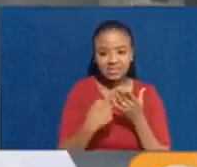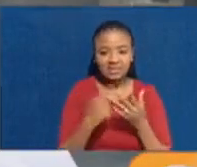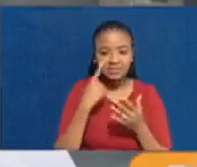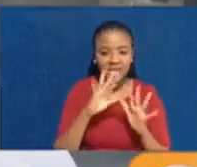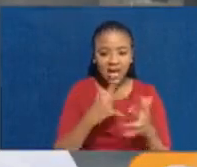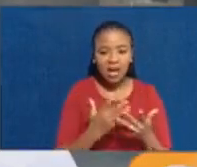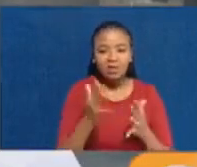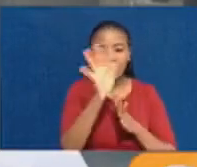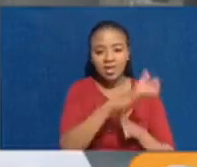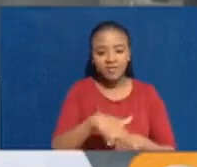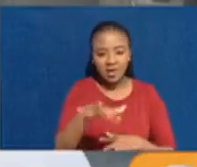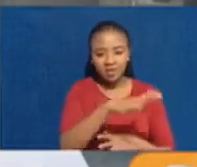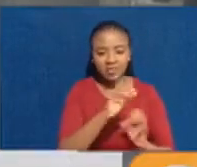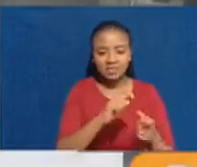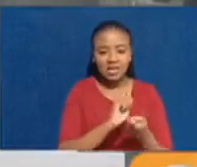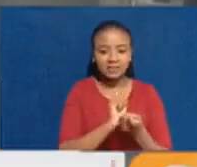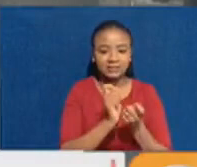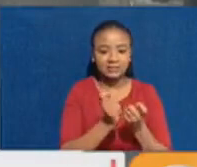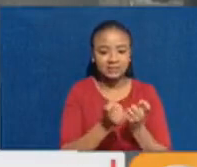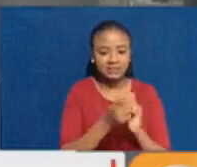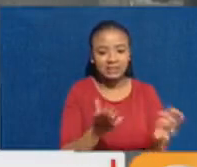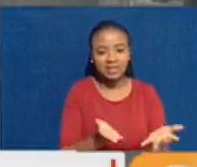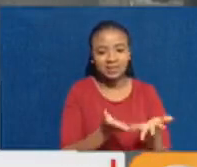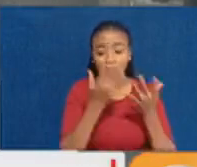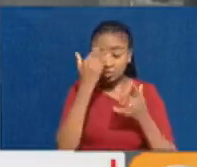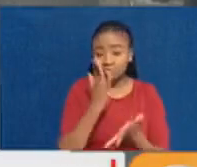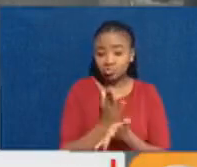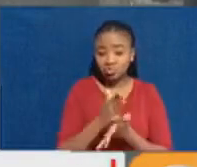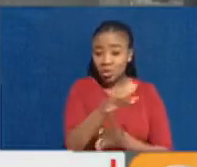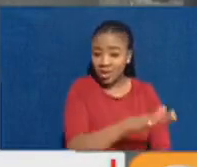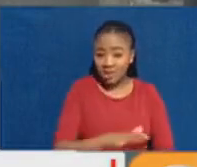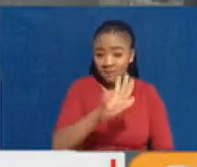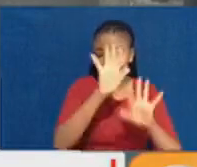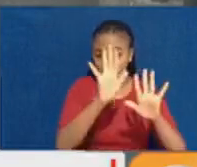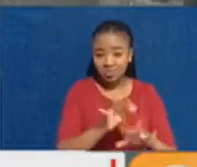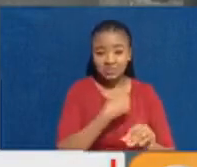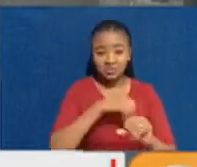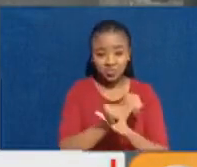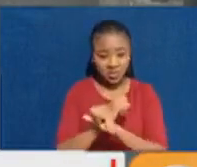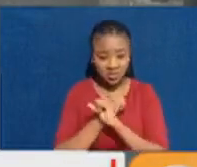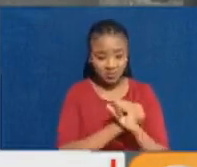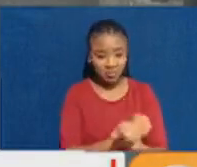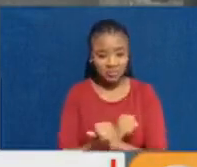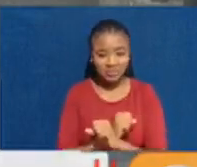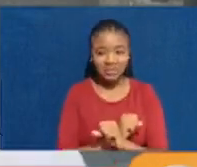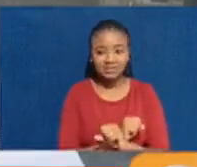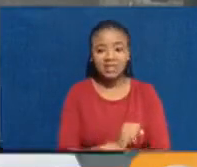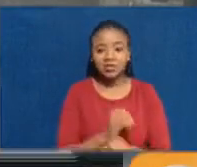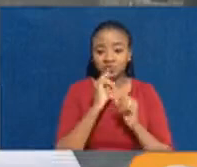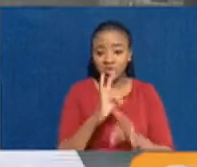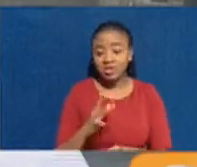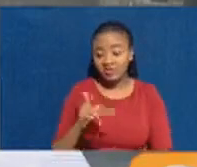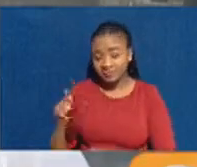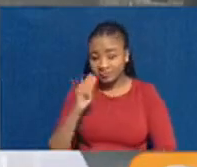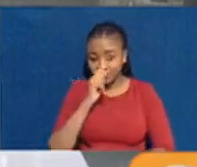is very important and it needs to be taken care of. So e-beba can be one of the avenues in which we can take